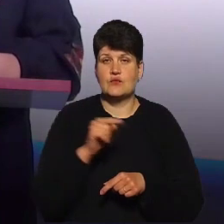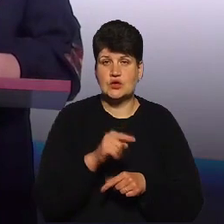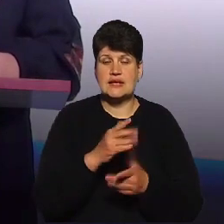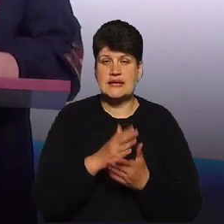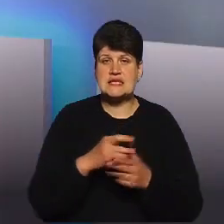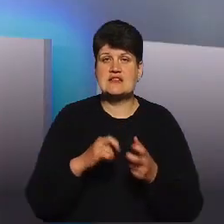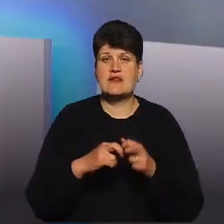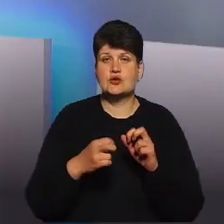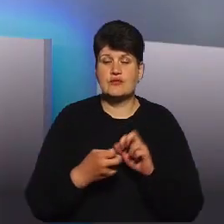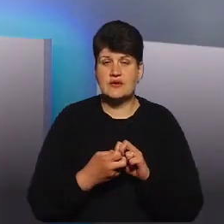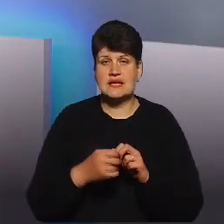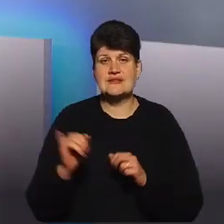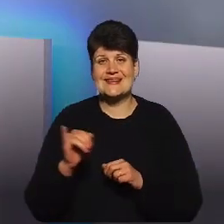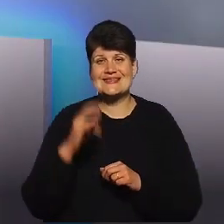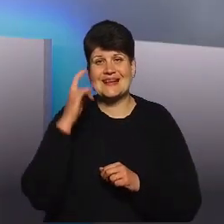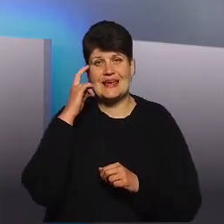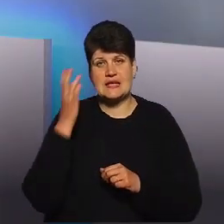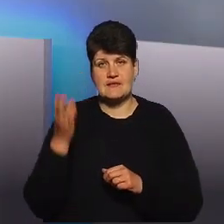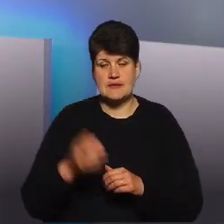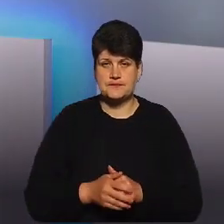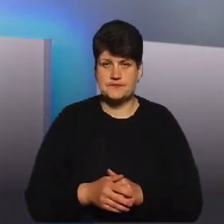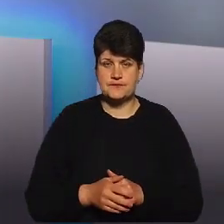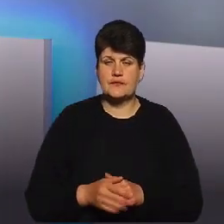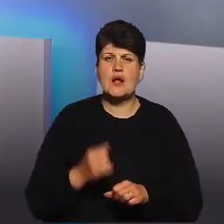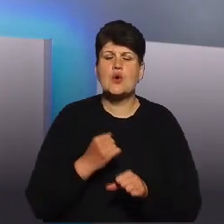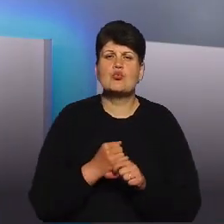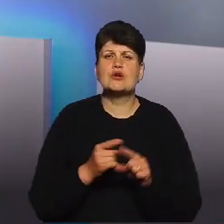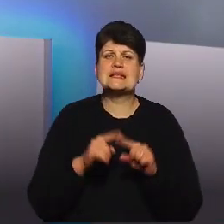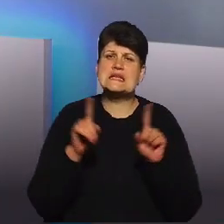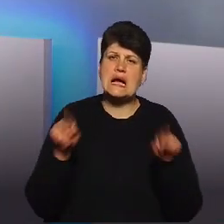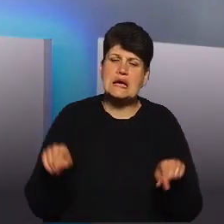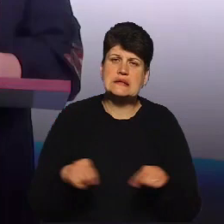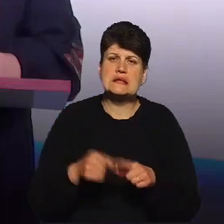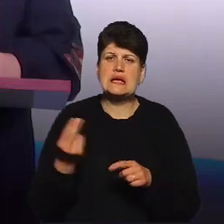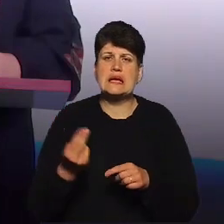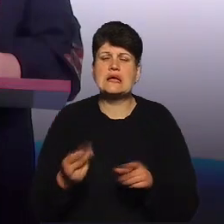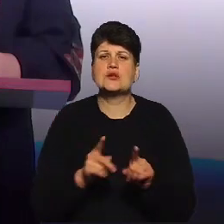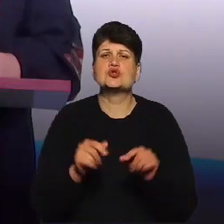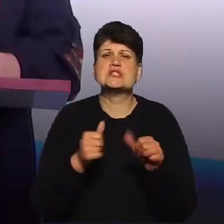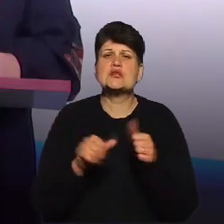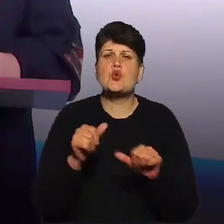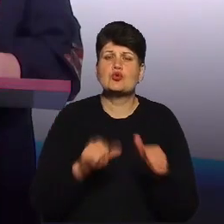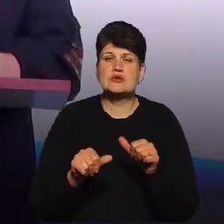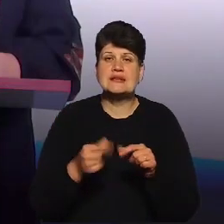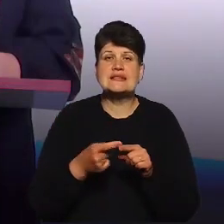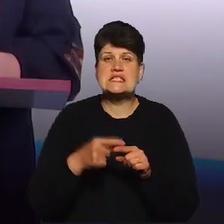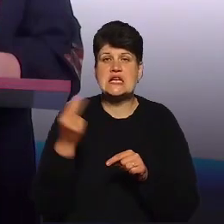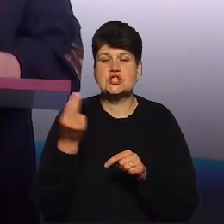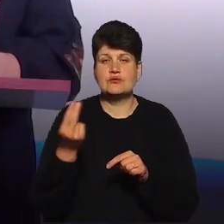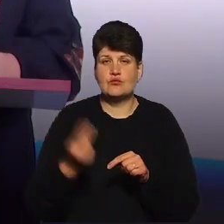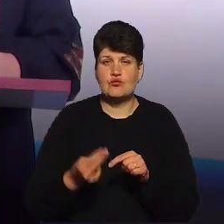Києва. Роботи – це які? Це картини чи можливо, якась скульптура? Це живопис, це керамічна скульптура